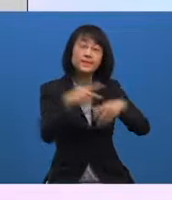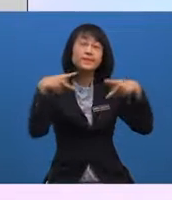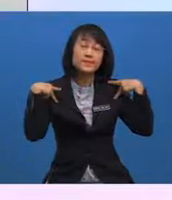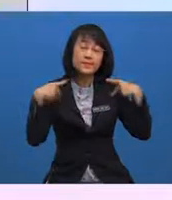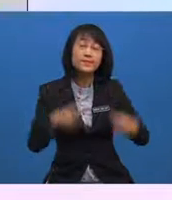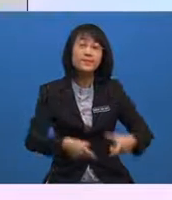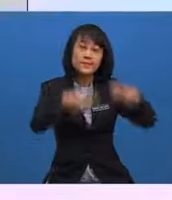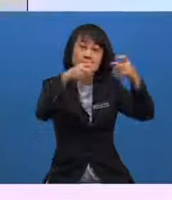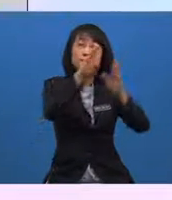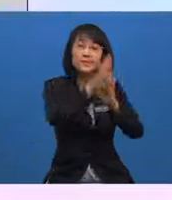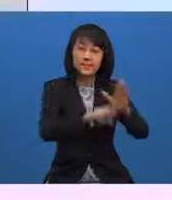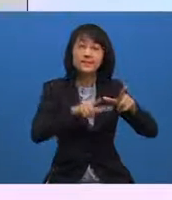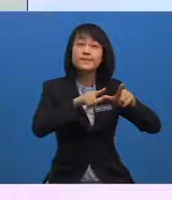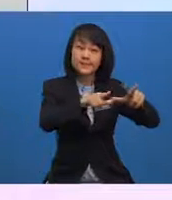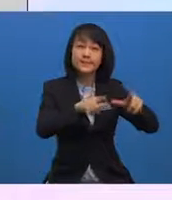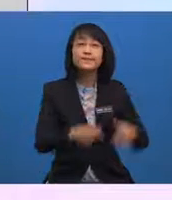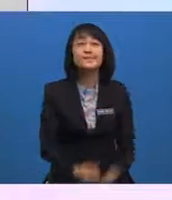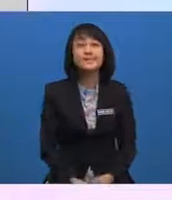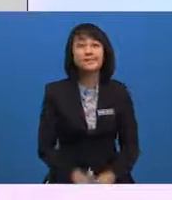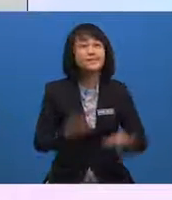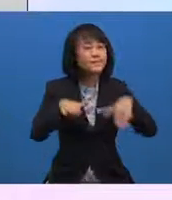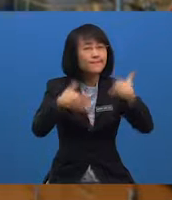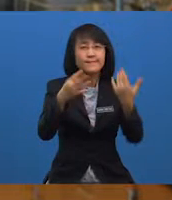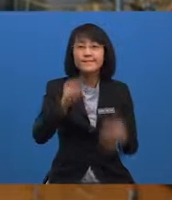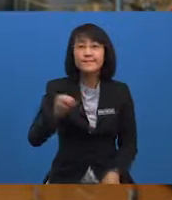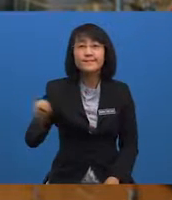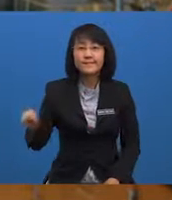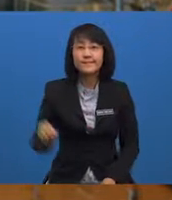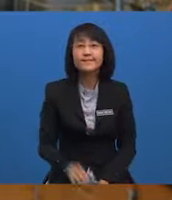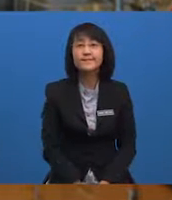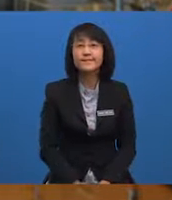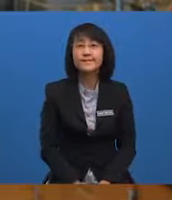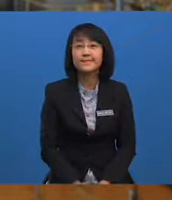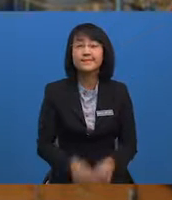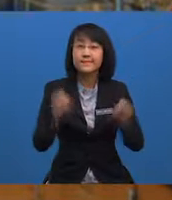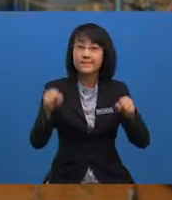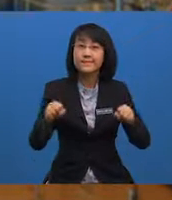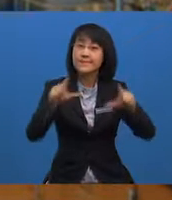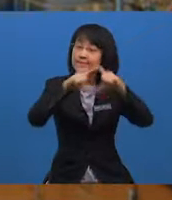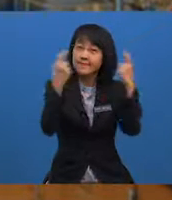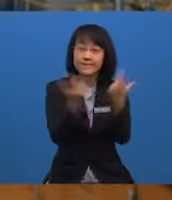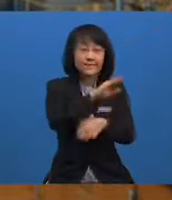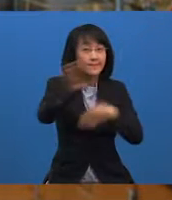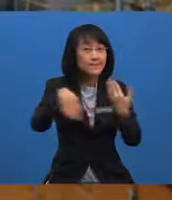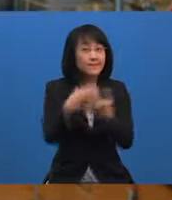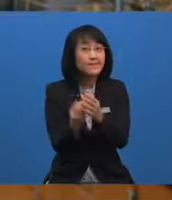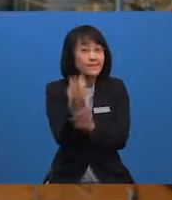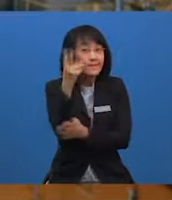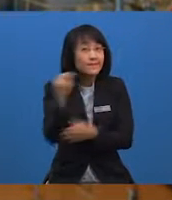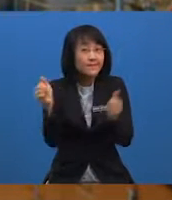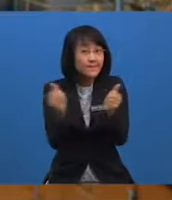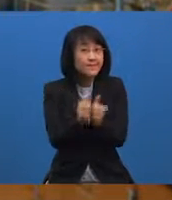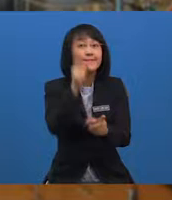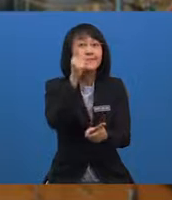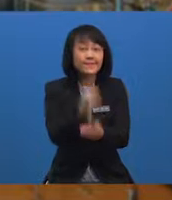berkayu. Ha, macam mana murid-murid? Dapat kelaskan semua tumbuhan dengan betul? Tahniah